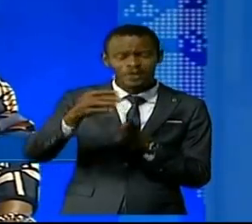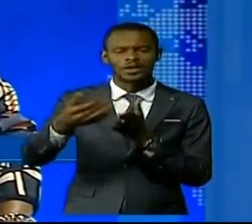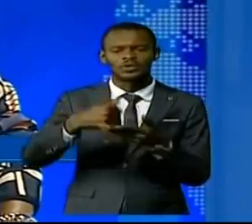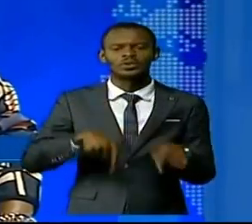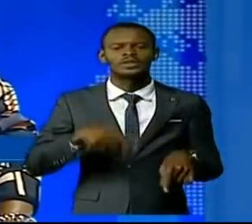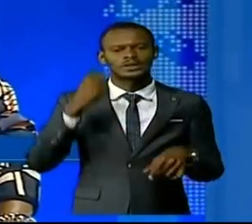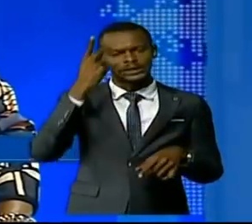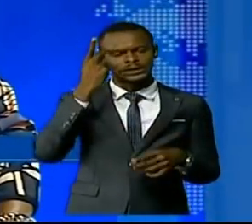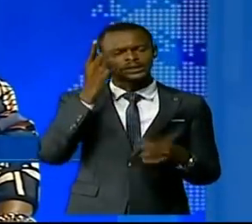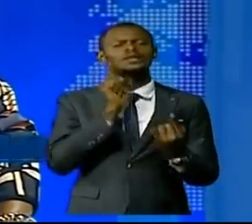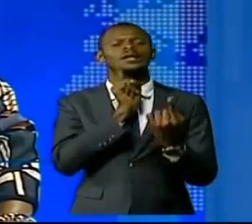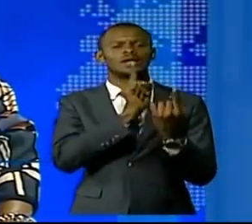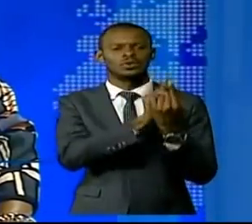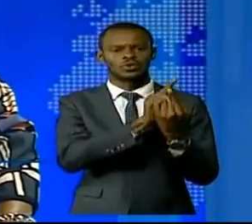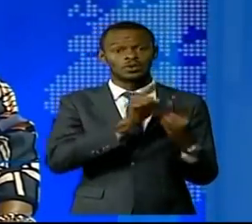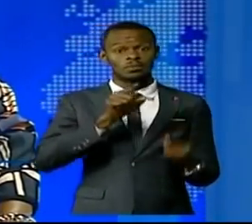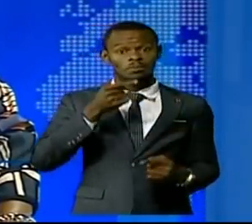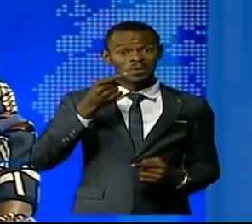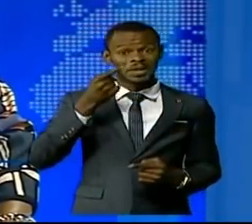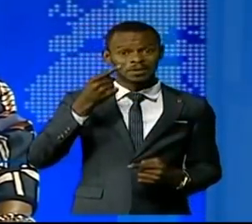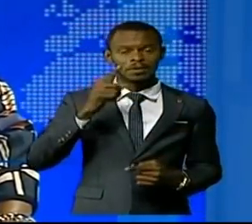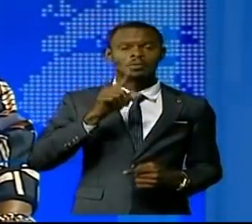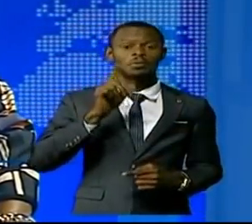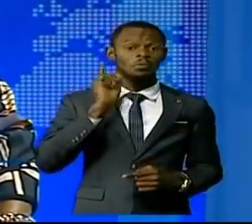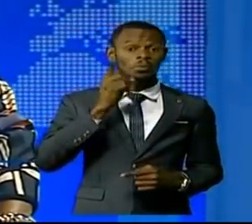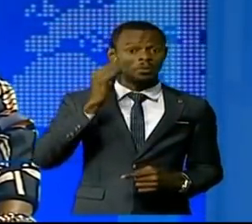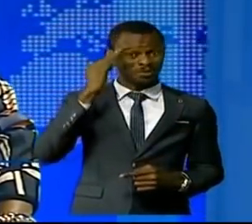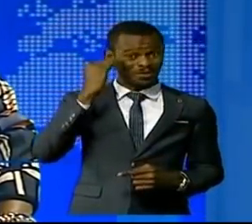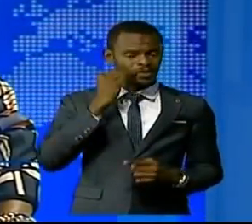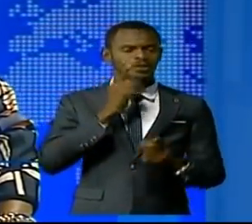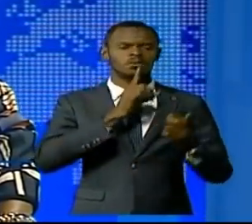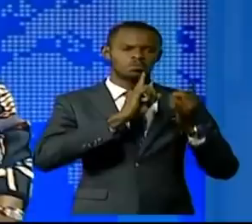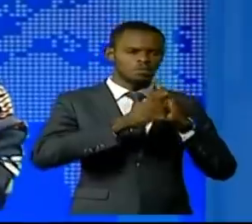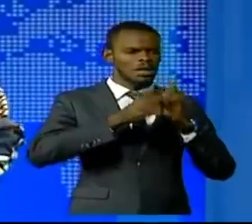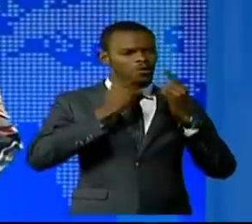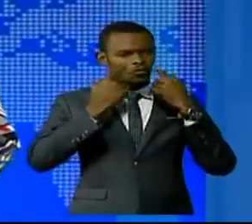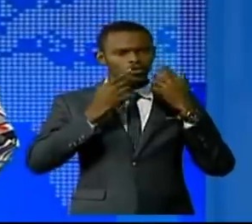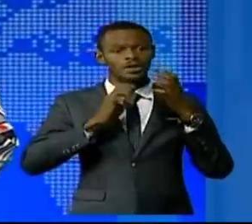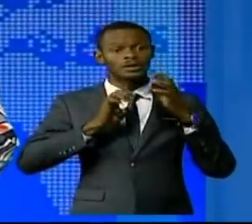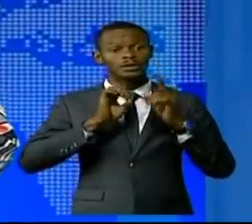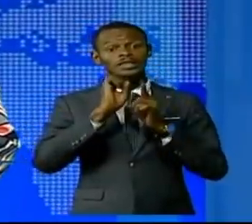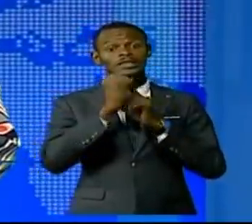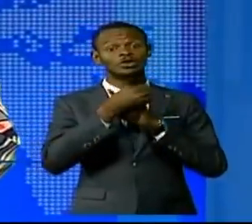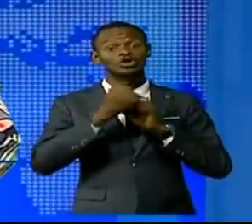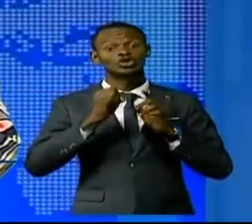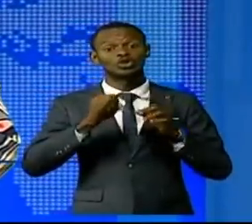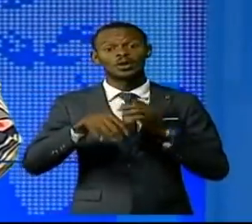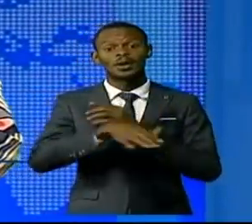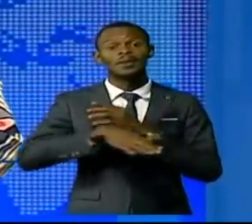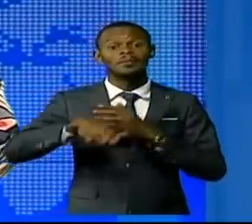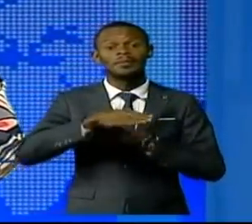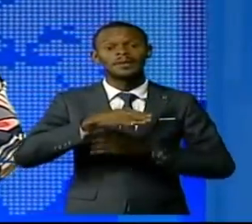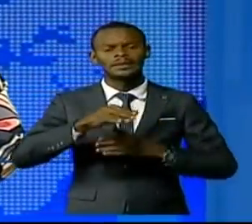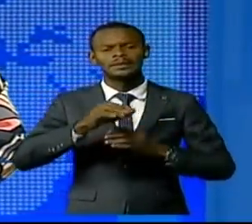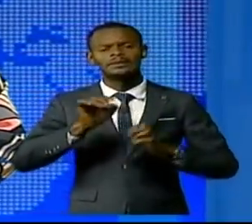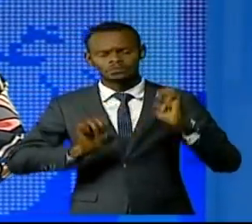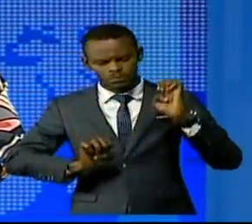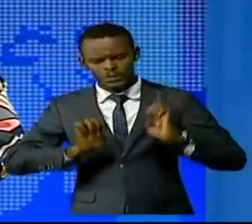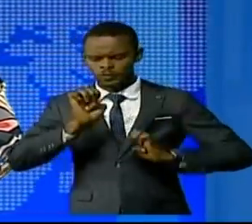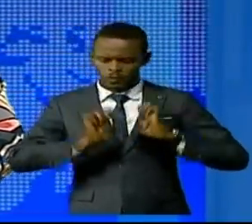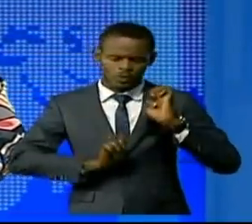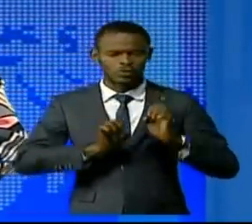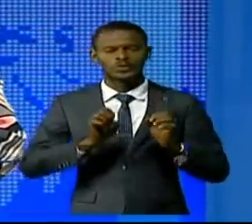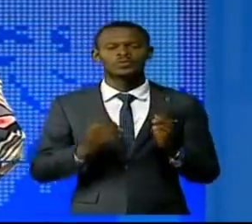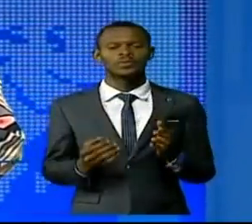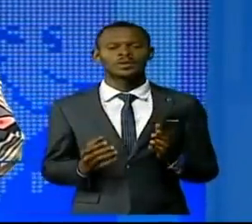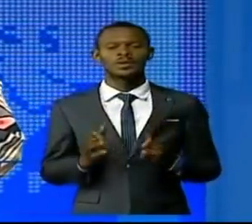la situation sécuritaire dans la partie est du pays. Jean-Pierre Lacroix vient aussi prendre part au sommet des chefs d'État de l'accord cadre d'Addis Abeba